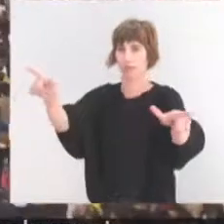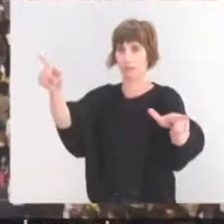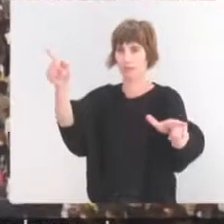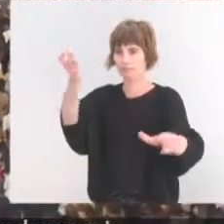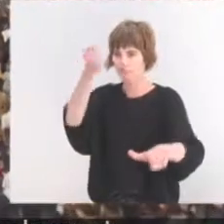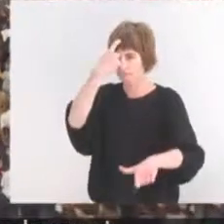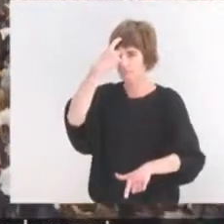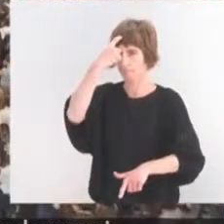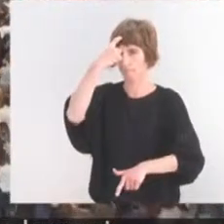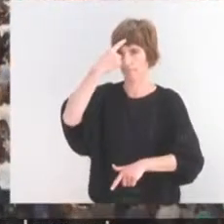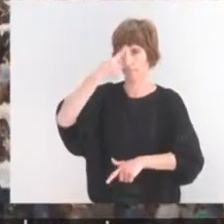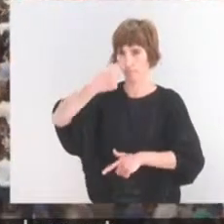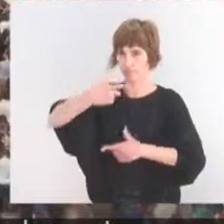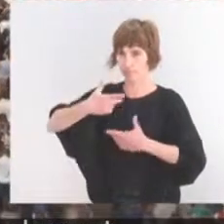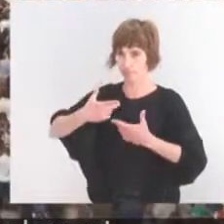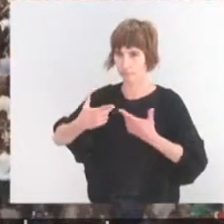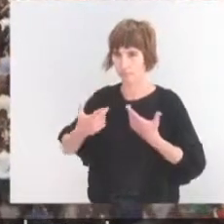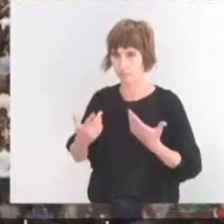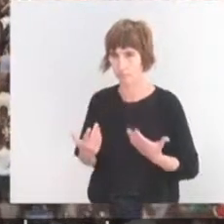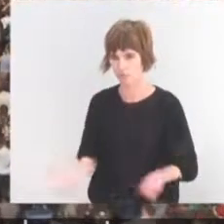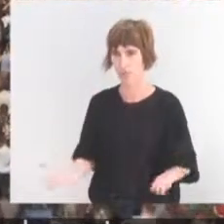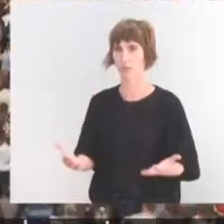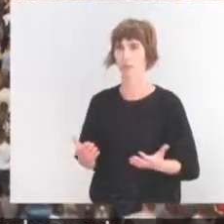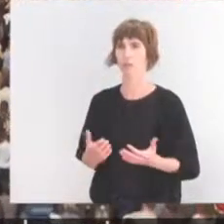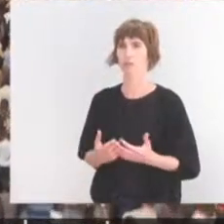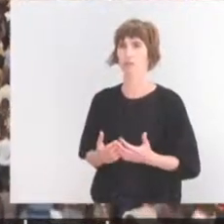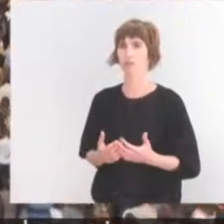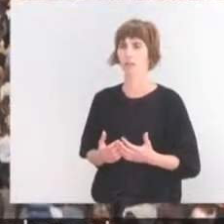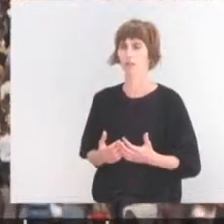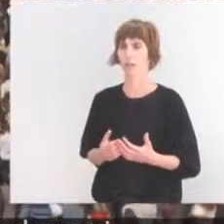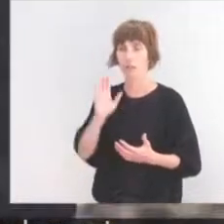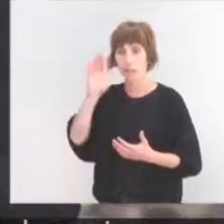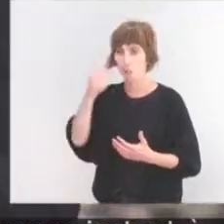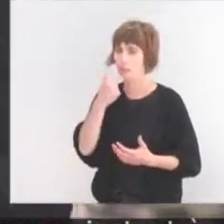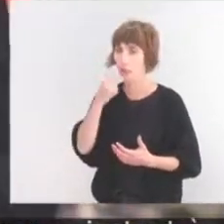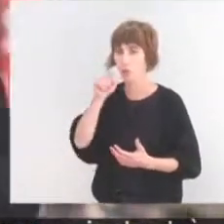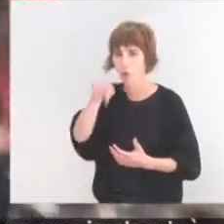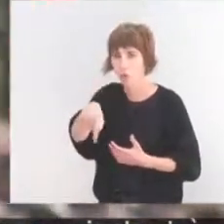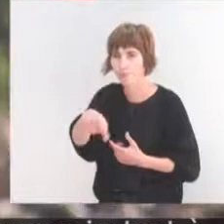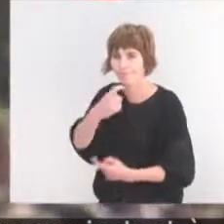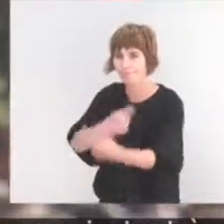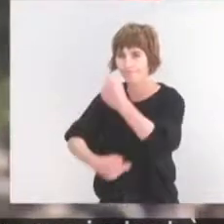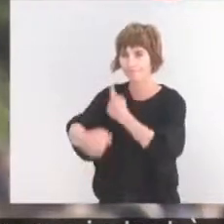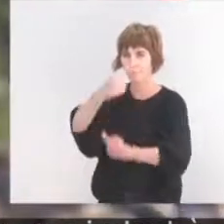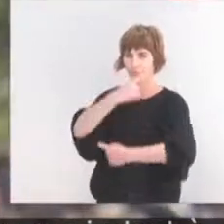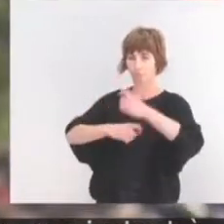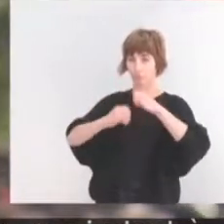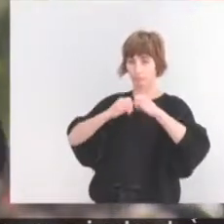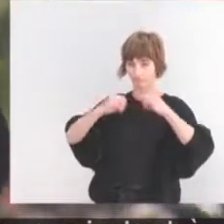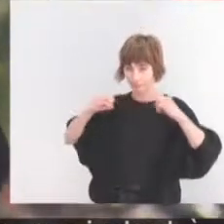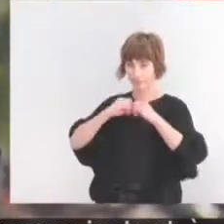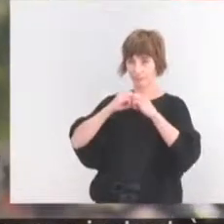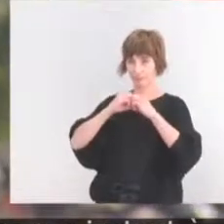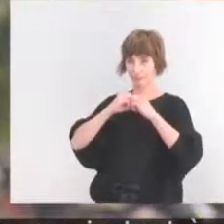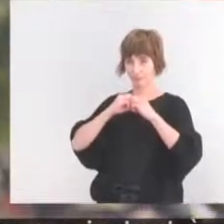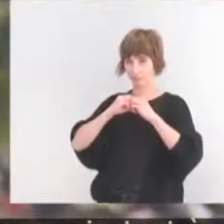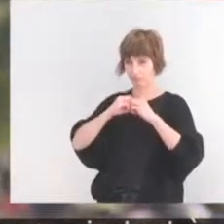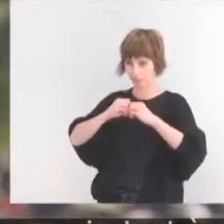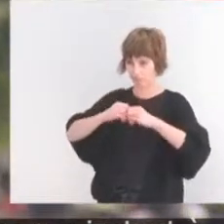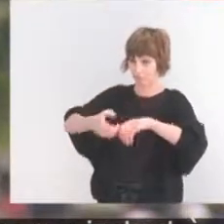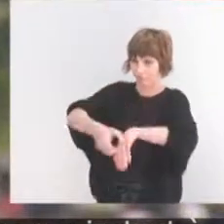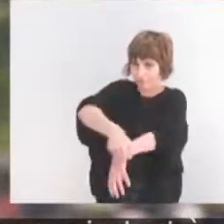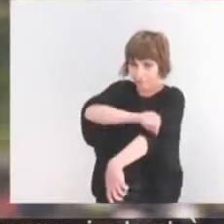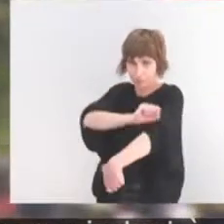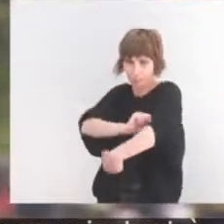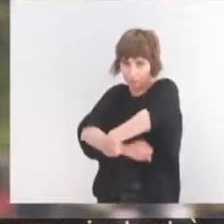Voilà pourquoi, en commençant par le commencement et en finissant par ce qui est